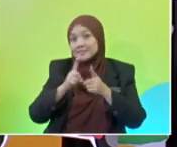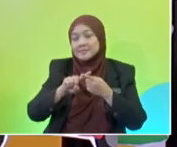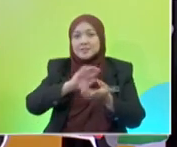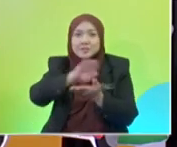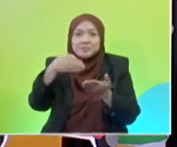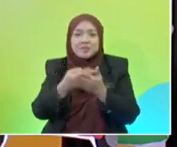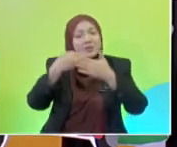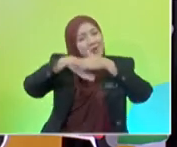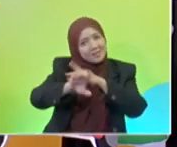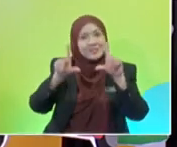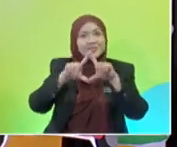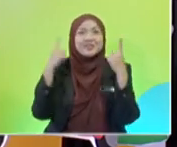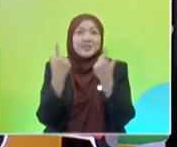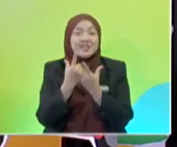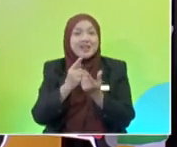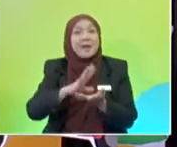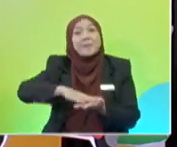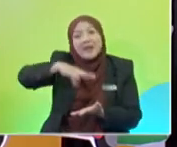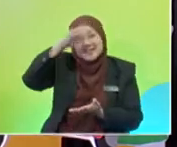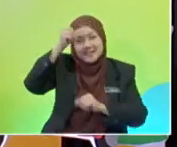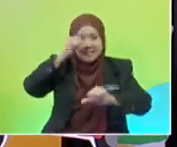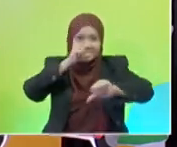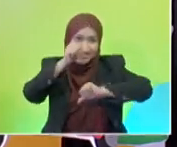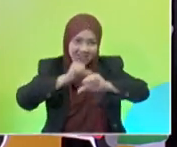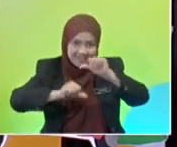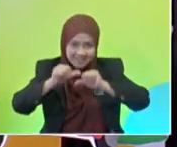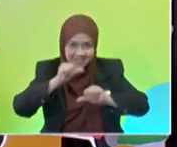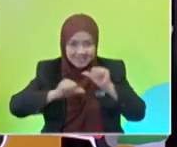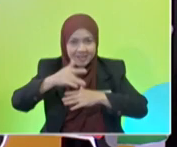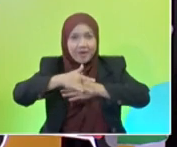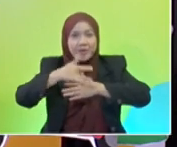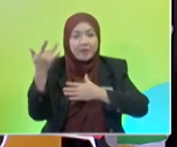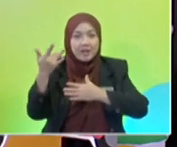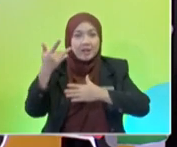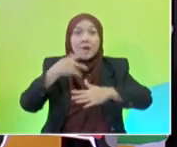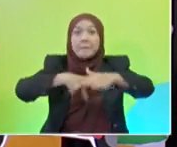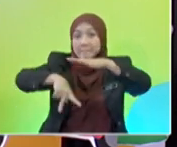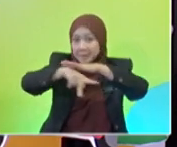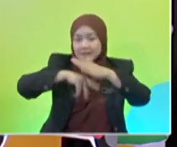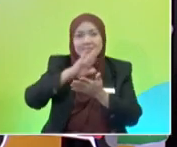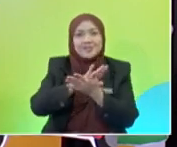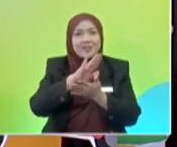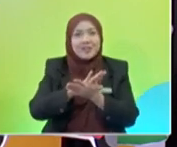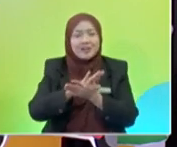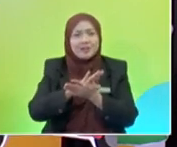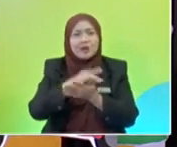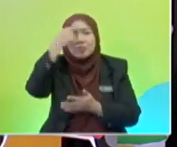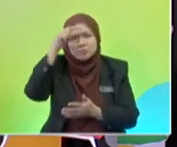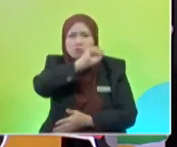ke kelas hari ini kita Belajar sains our bagi sekolah dan untuk soal lengkap